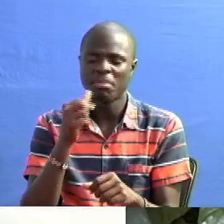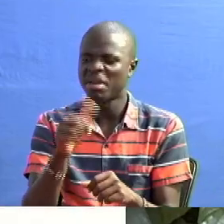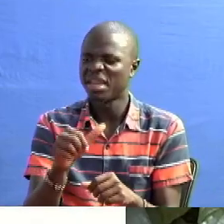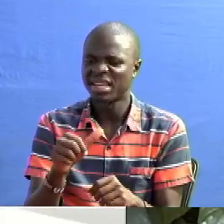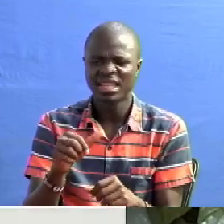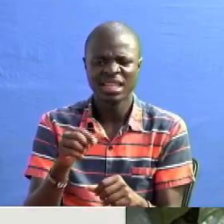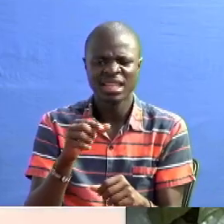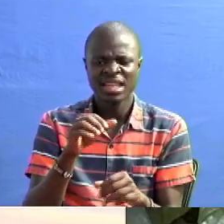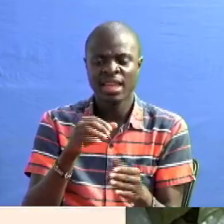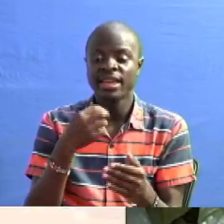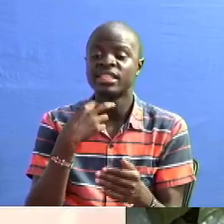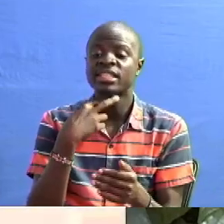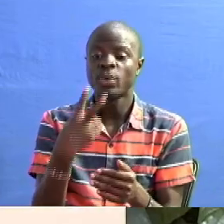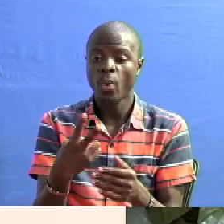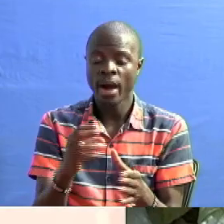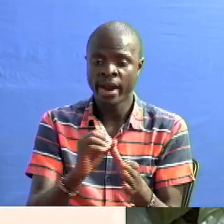unga saa hizi ni